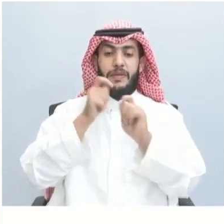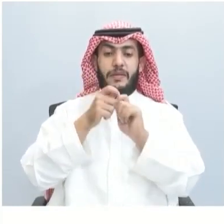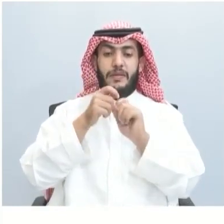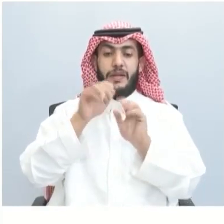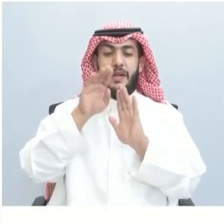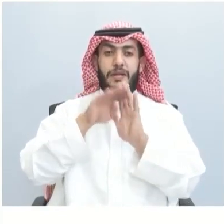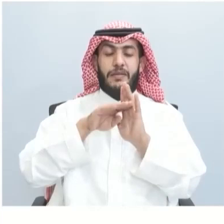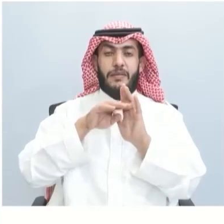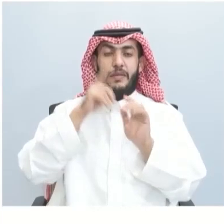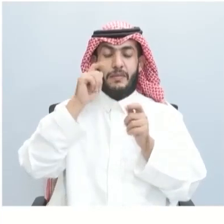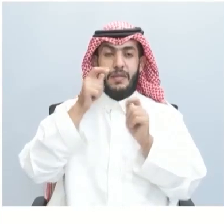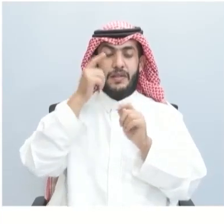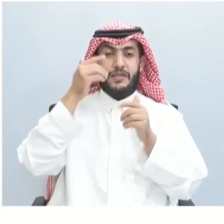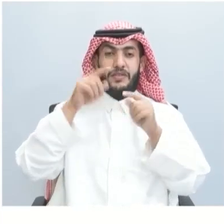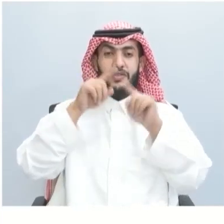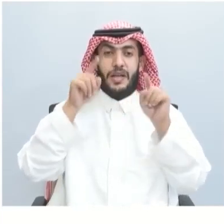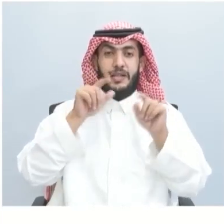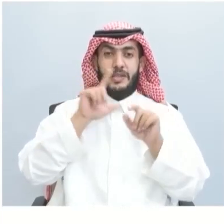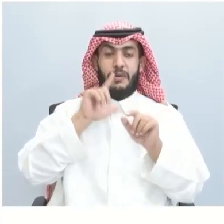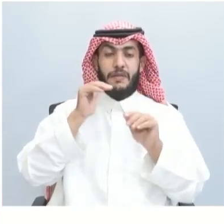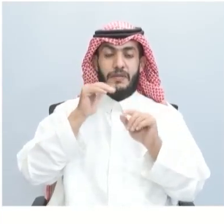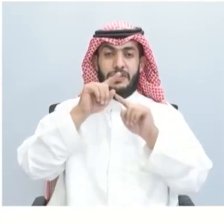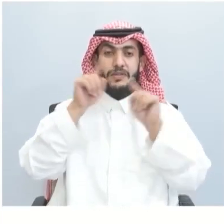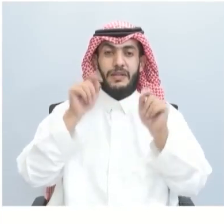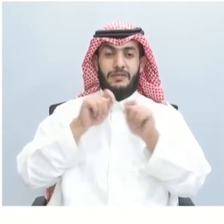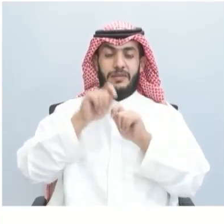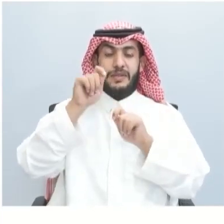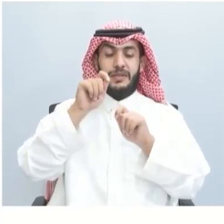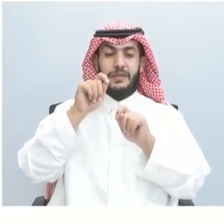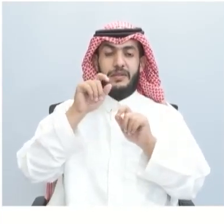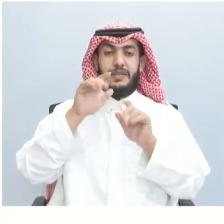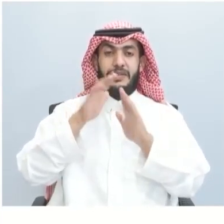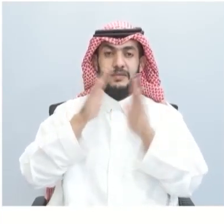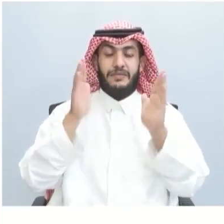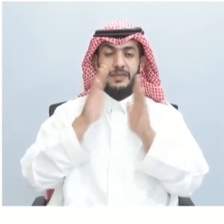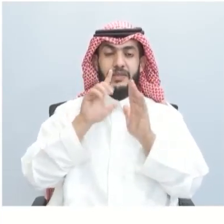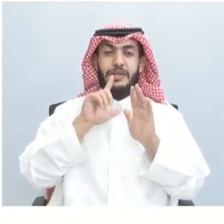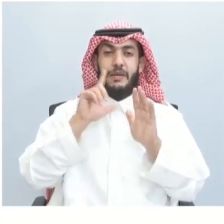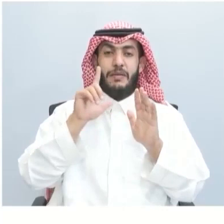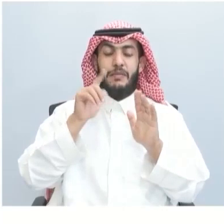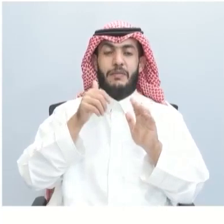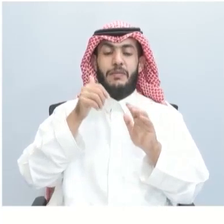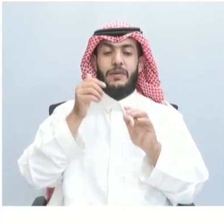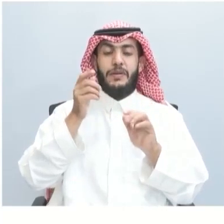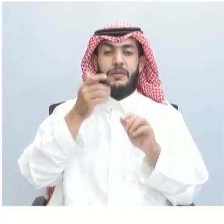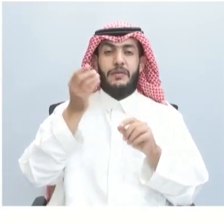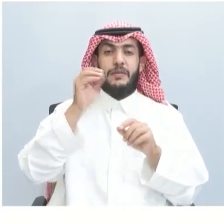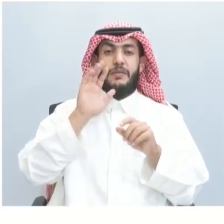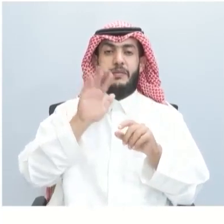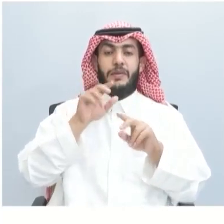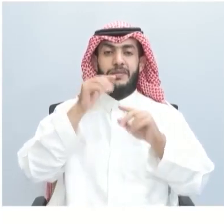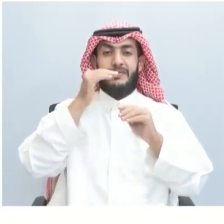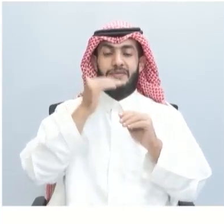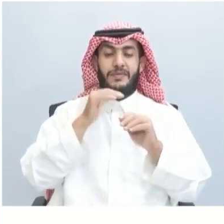القائمه اذا كانت الشاشه اكبر من 700 حجمها اكبر من 700 يتم ابقاء